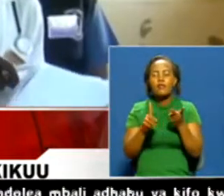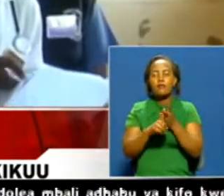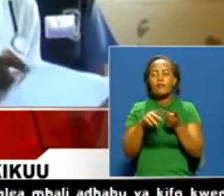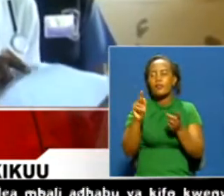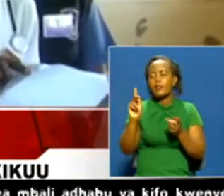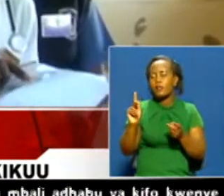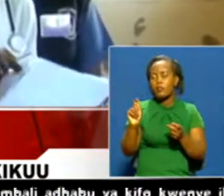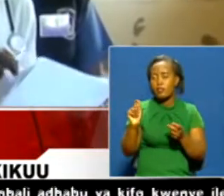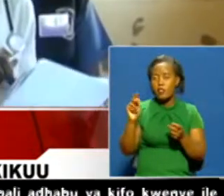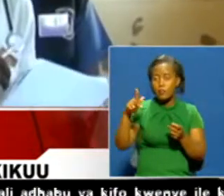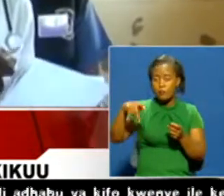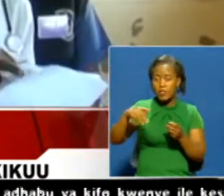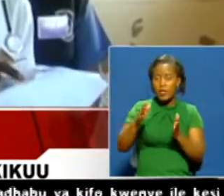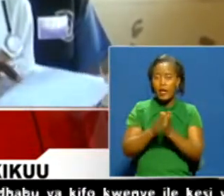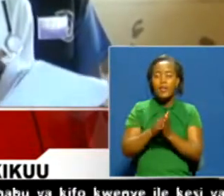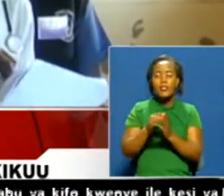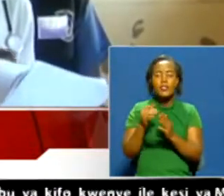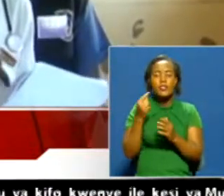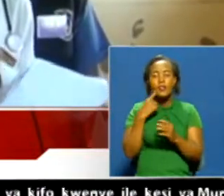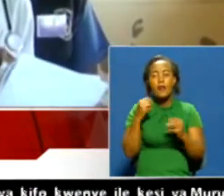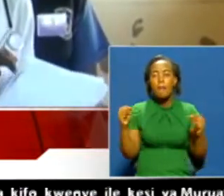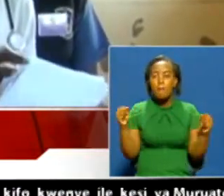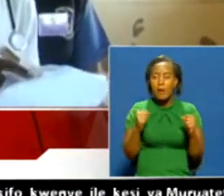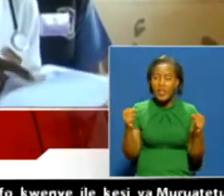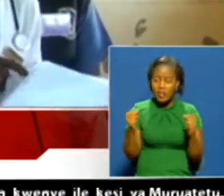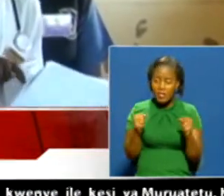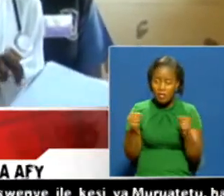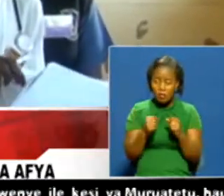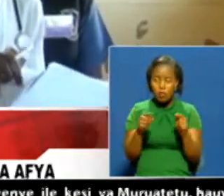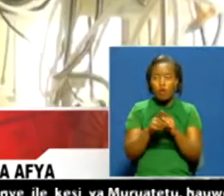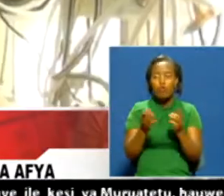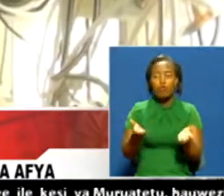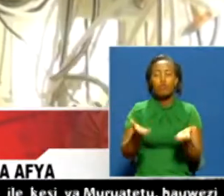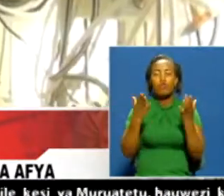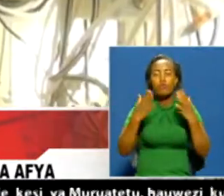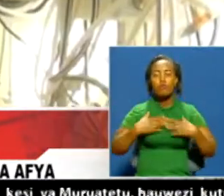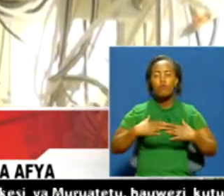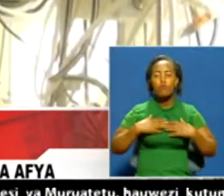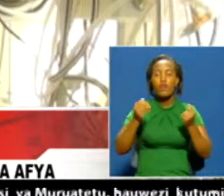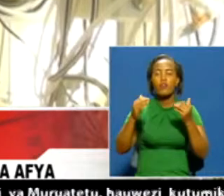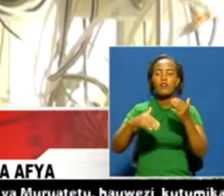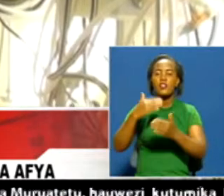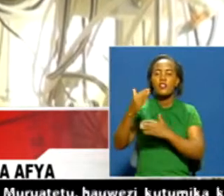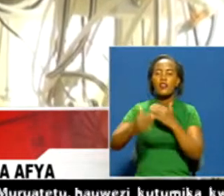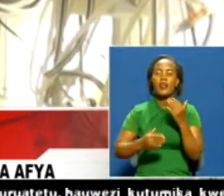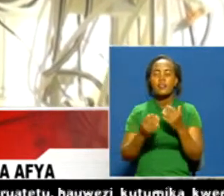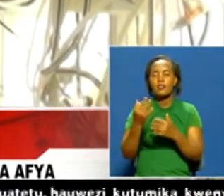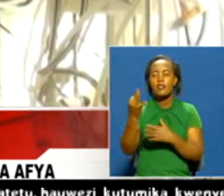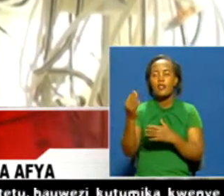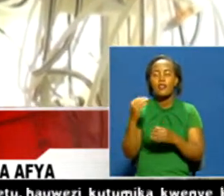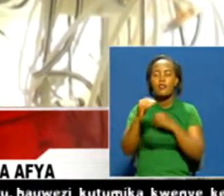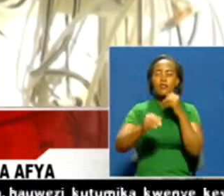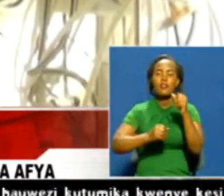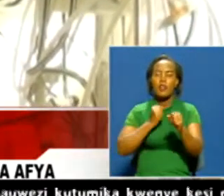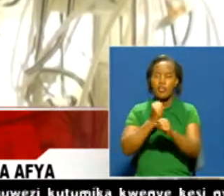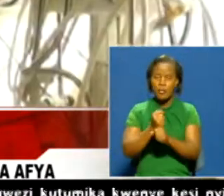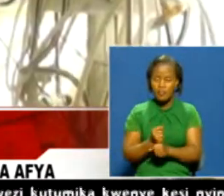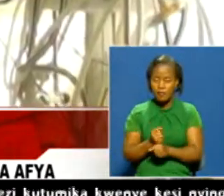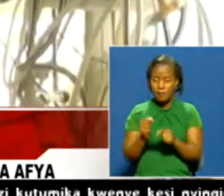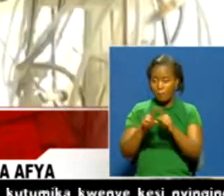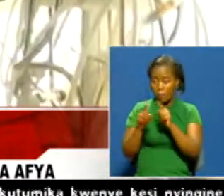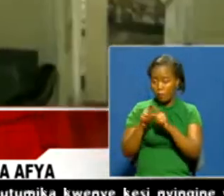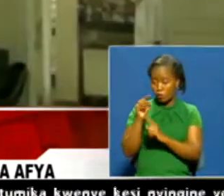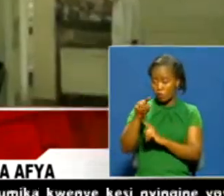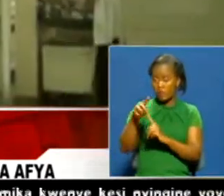pamoja na kuimarisha sekta ya afya katika muda wa miaka mitatu ijayo. Ruzuku hiyo inalenga kuimarisha juhudi za serikali dhidi